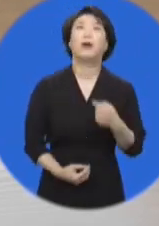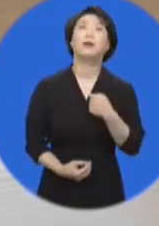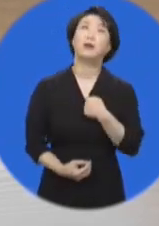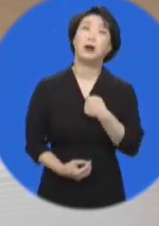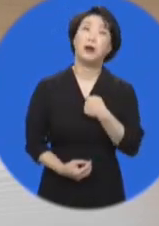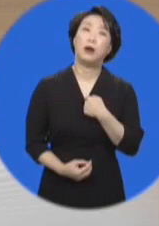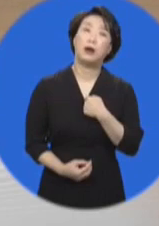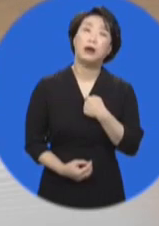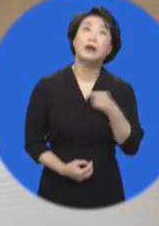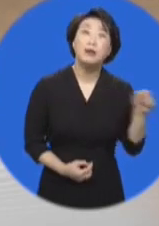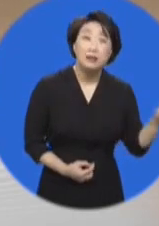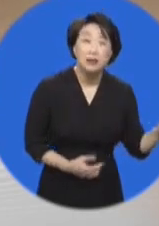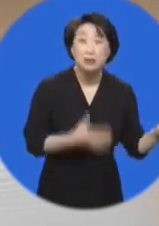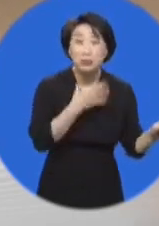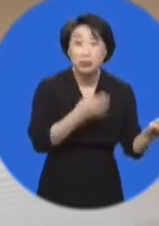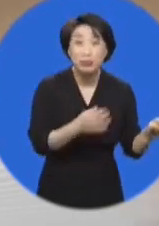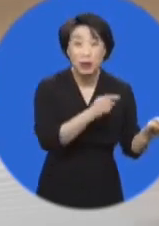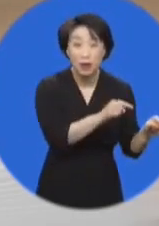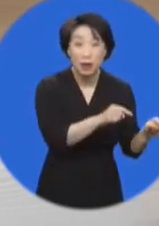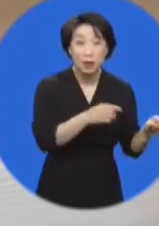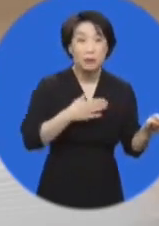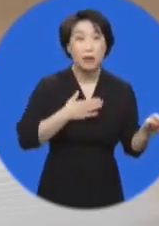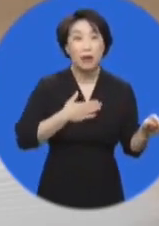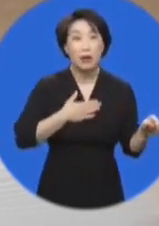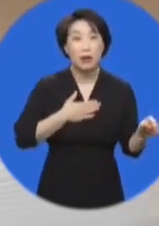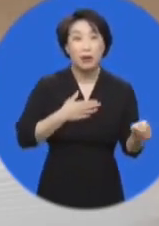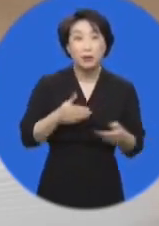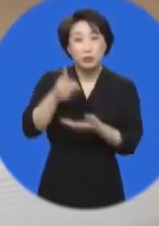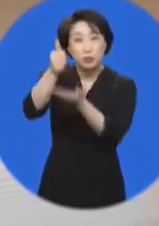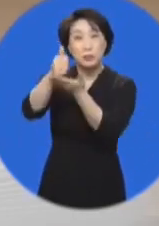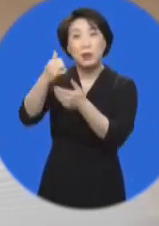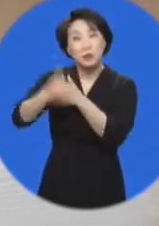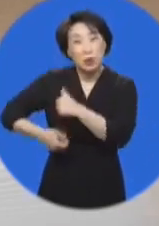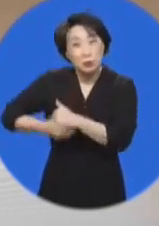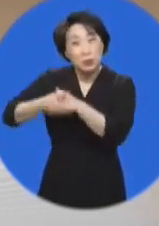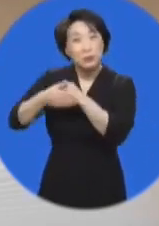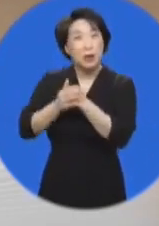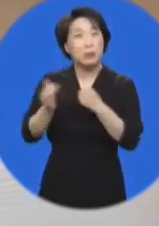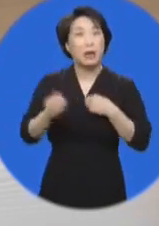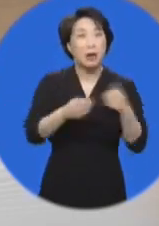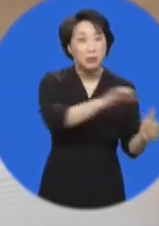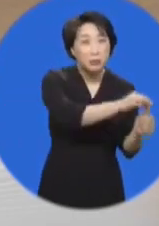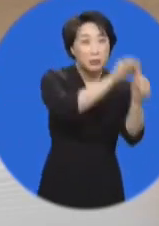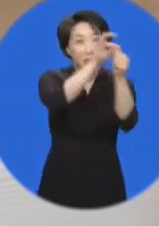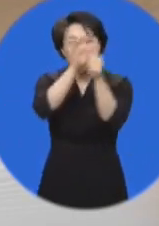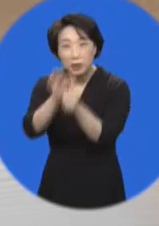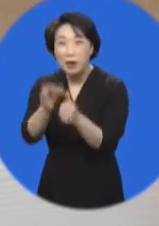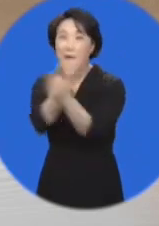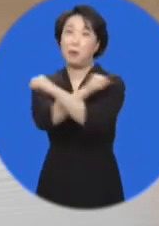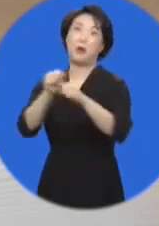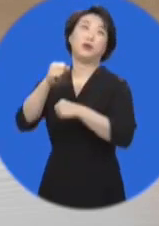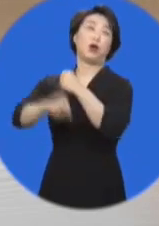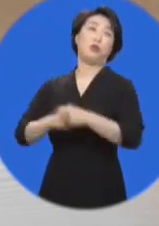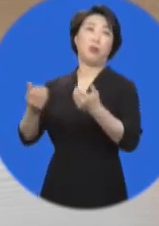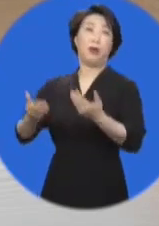절망적인 불행에서 내가 그분의 섬김으로 해방과 자유를